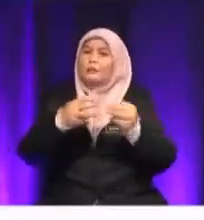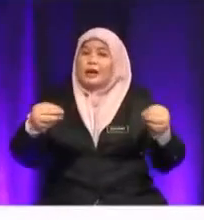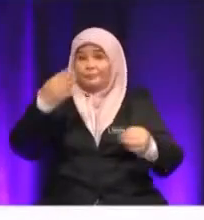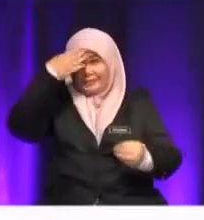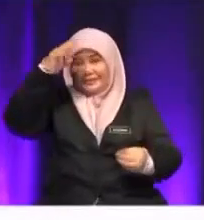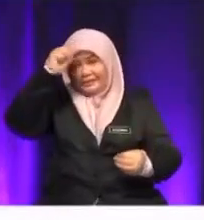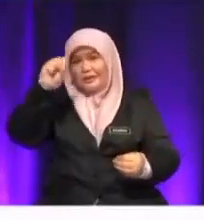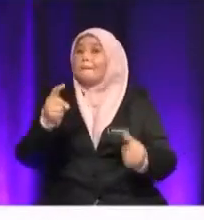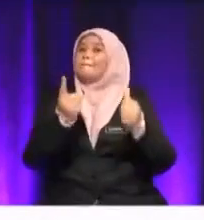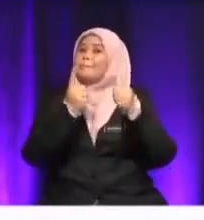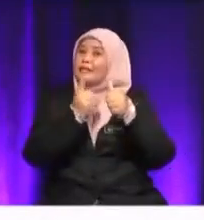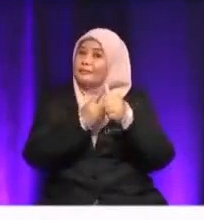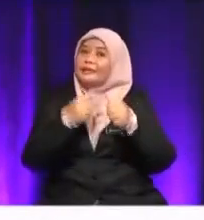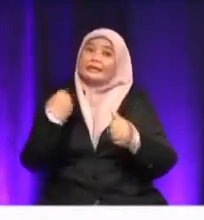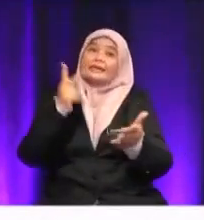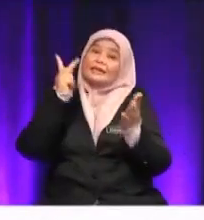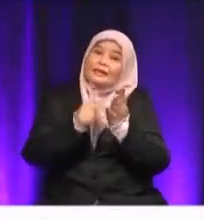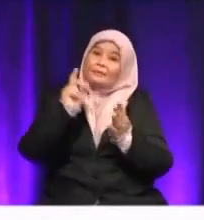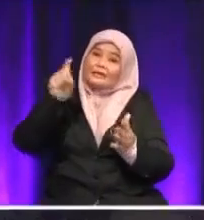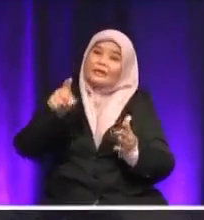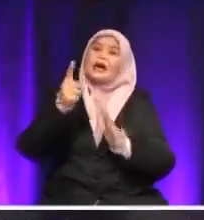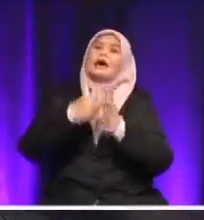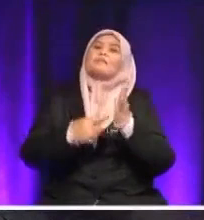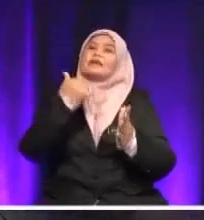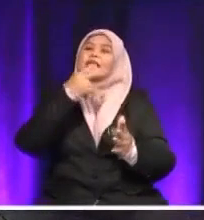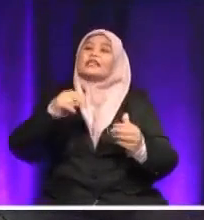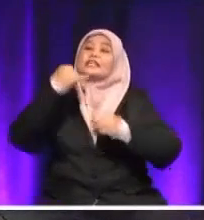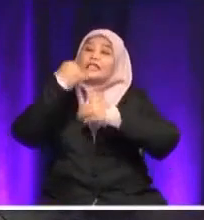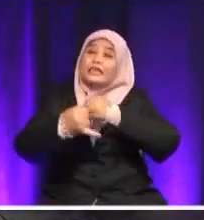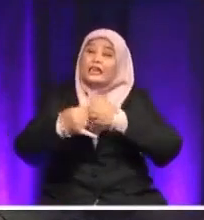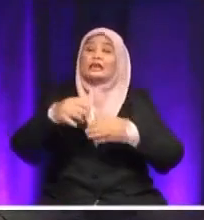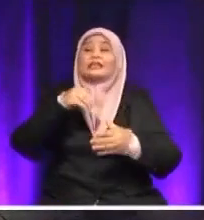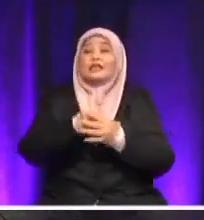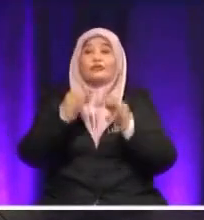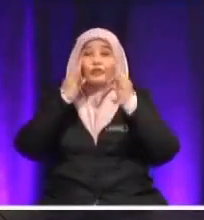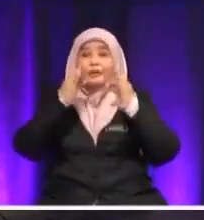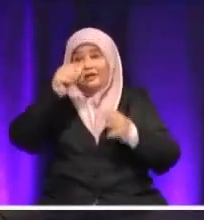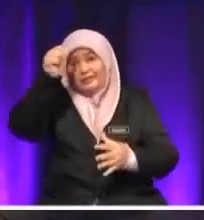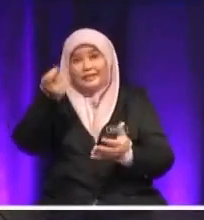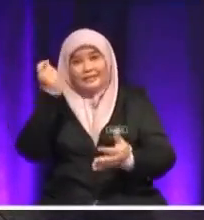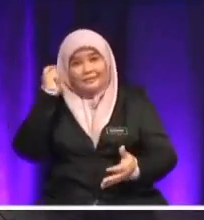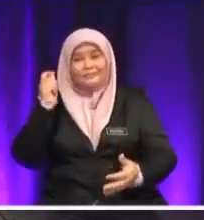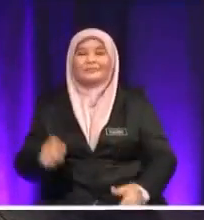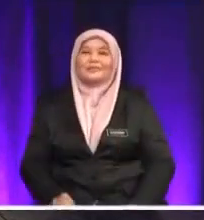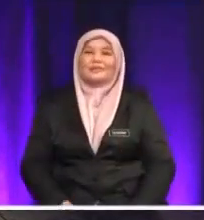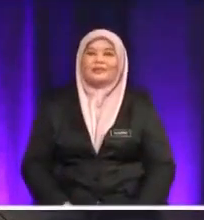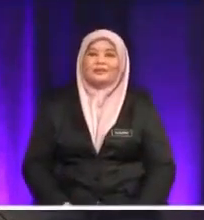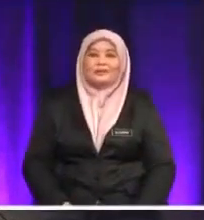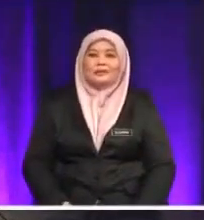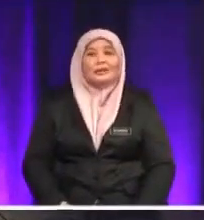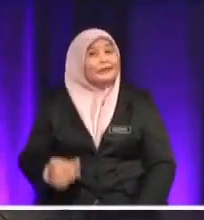Okey. Pertama sekali, kita kena kenal pasti apa dia kesalahan jenayah yang ada dalam firman Allah tadi. Okey. Kalau kita